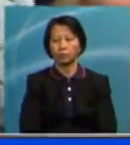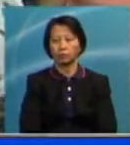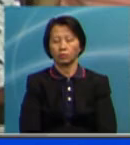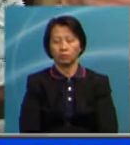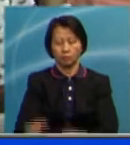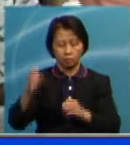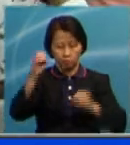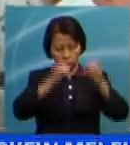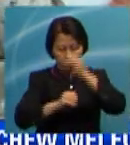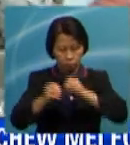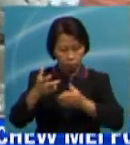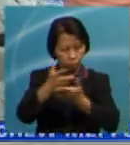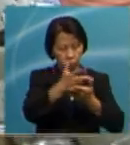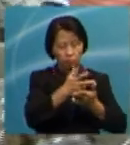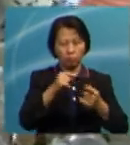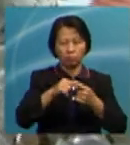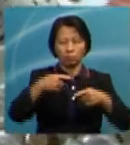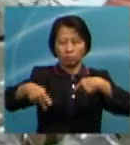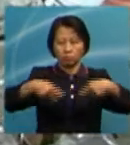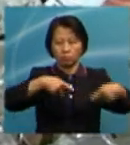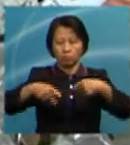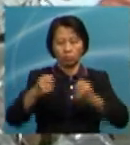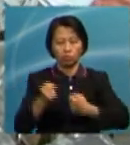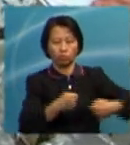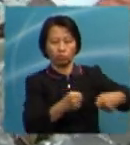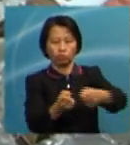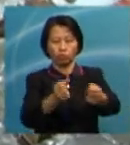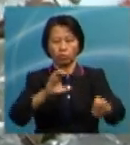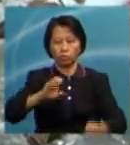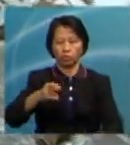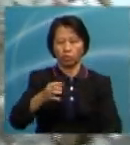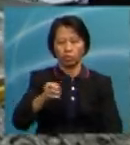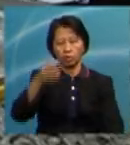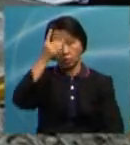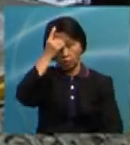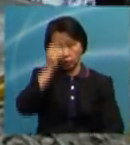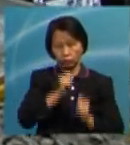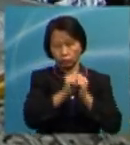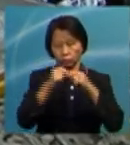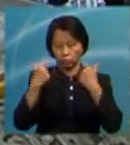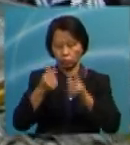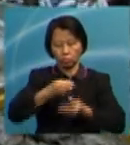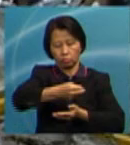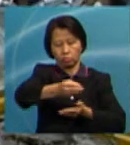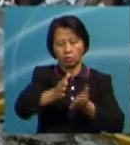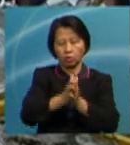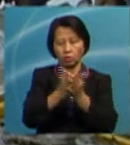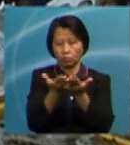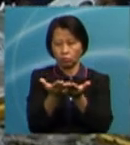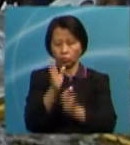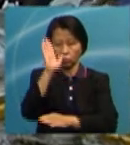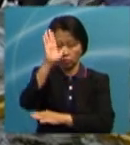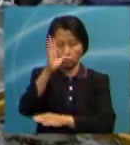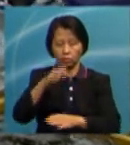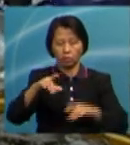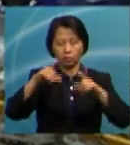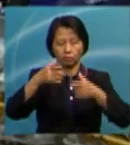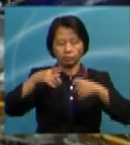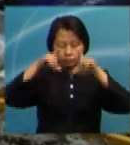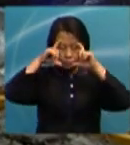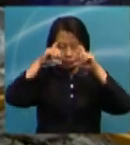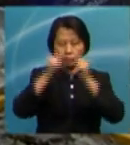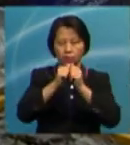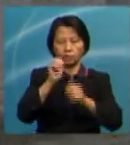dalam tinjauan mesranya ke pasar kantung Sungai cua Datuk Johan bersama jenteranya turut mengedar buku Manifesto selain topeng muka